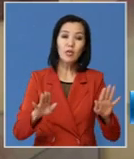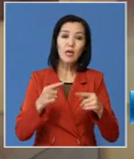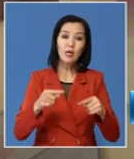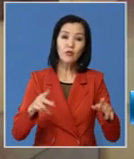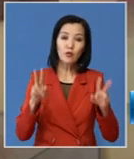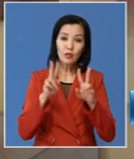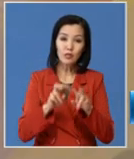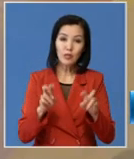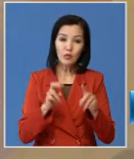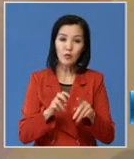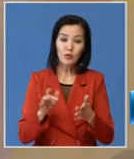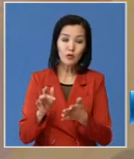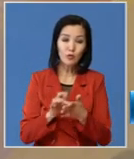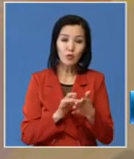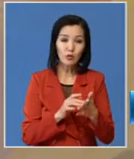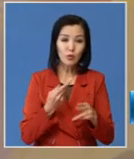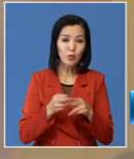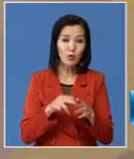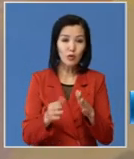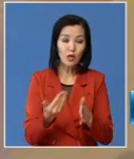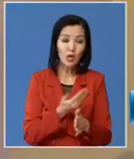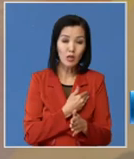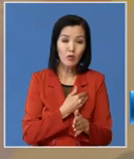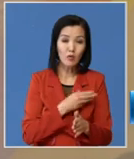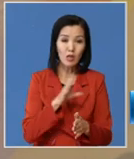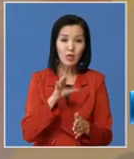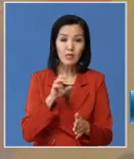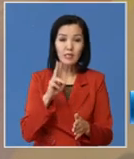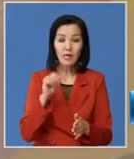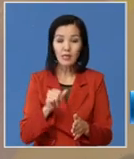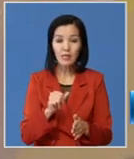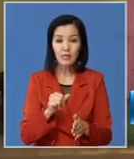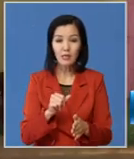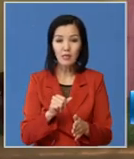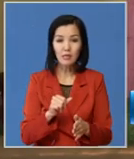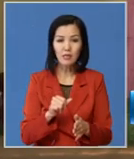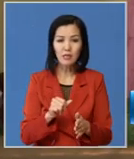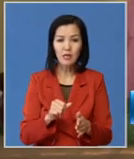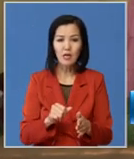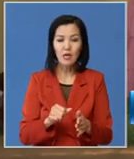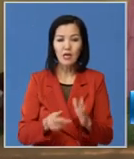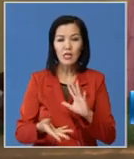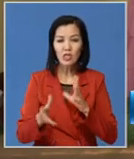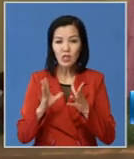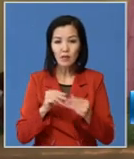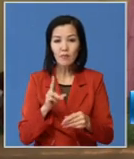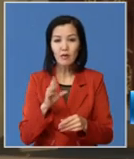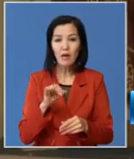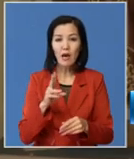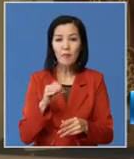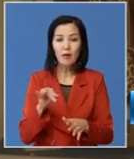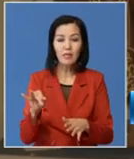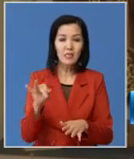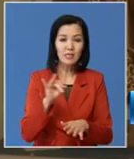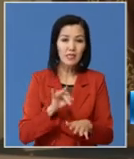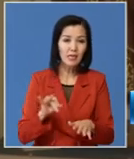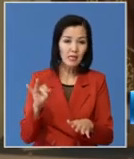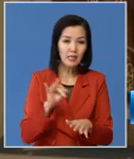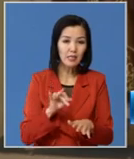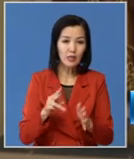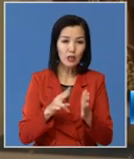арналады. Бұл сәйгүлікті бергенше саған жалғыз оғым жалынсын. Жібер атты.